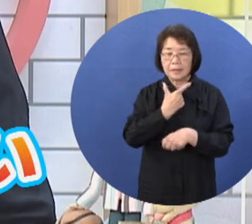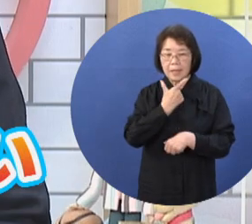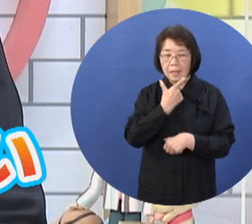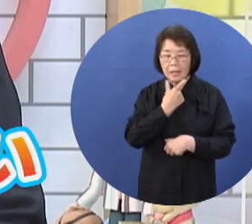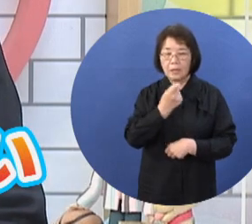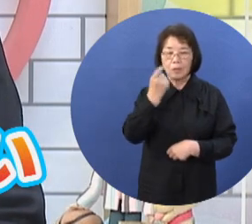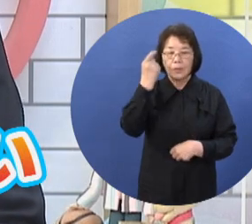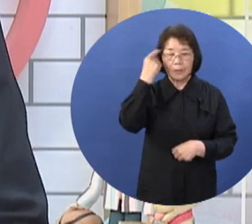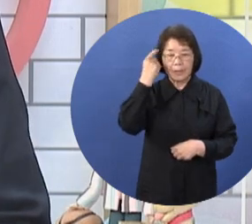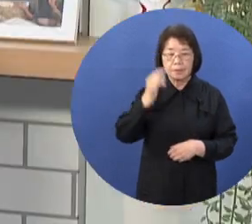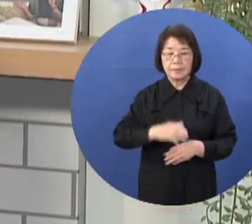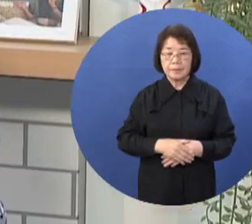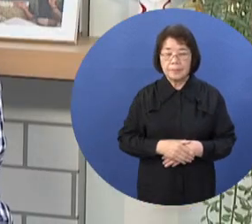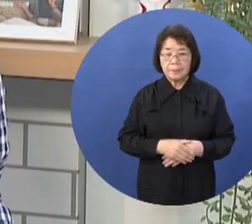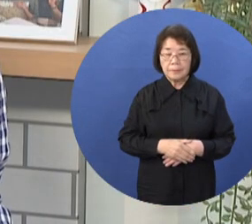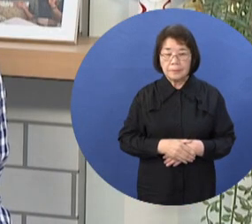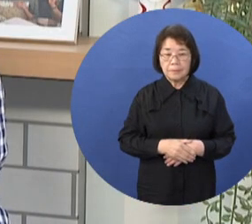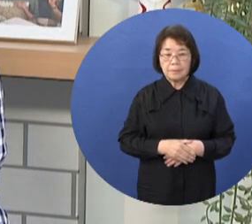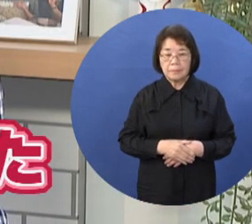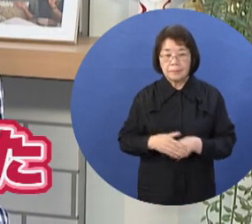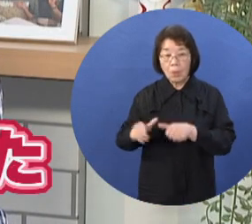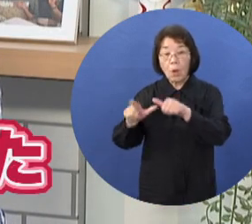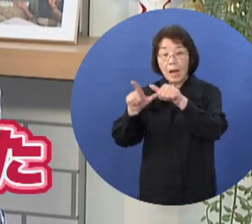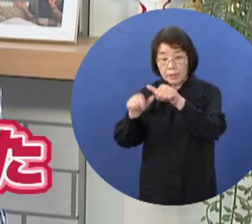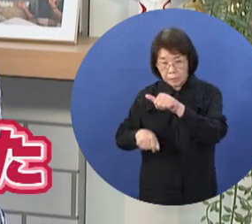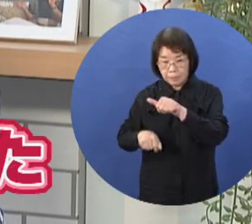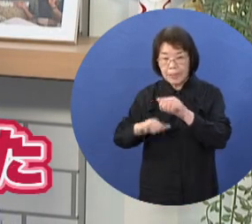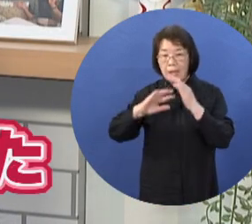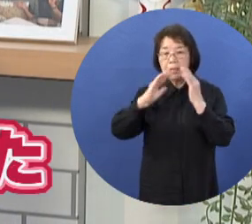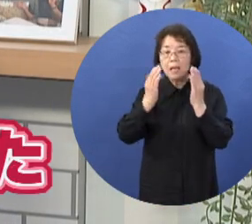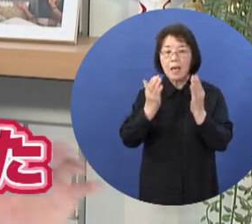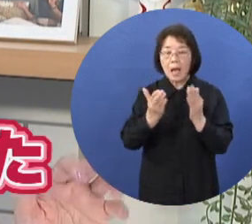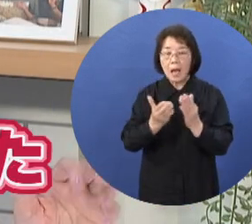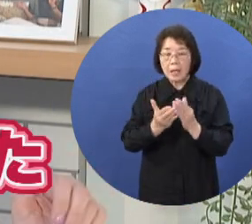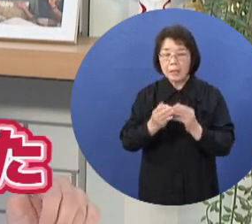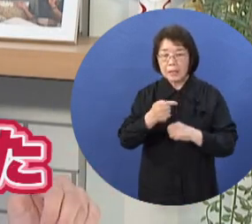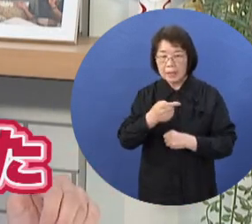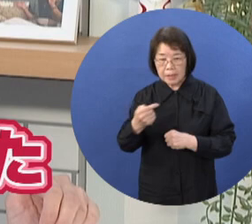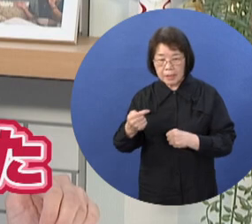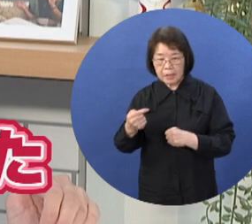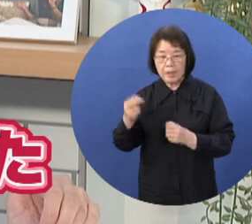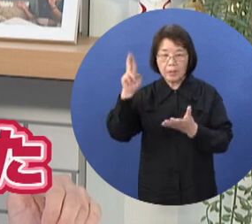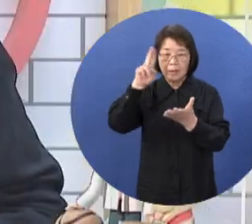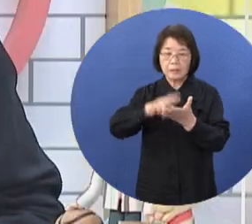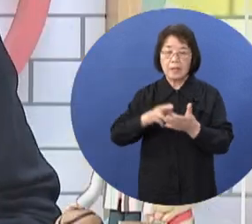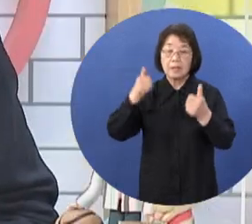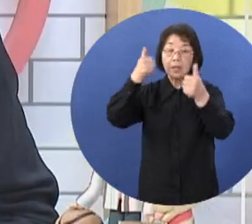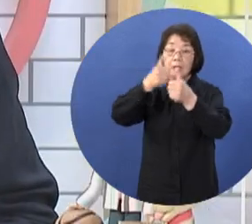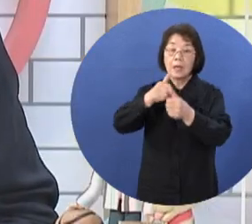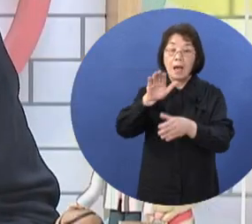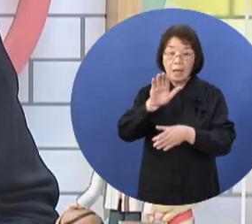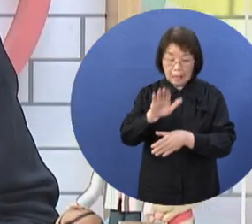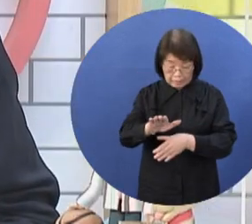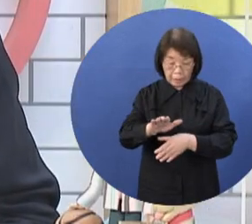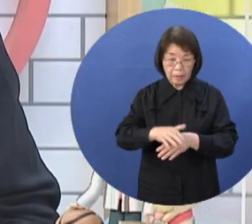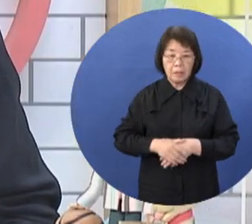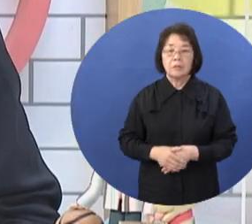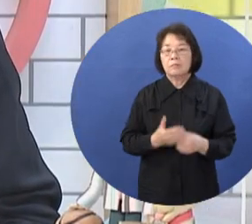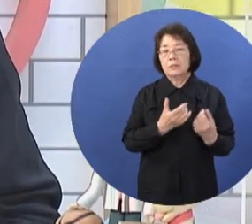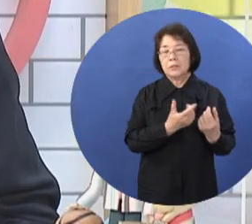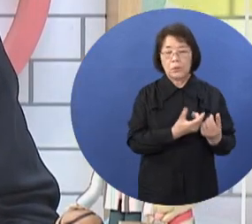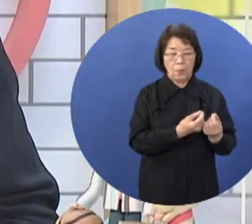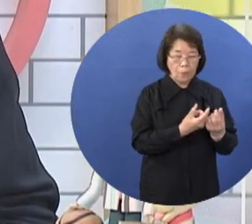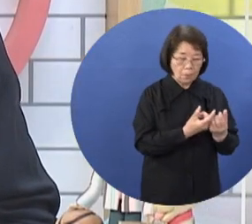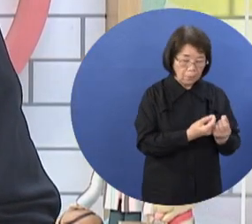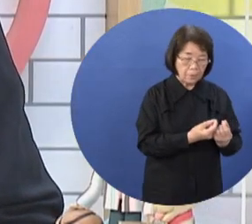たいですね、はい。 そして実は5月に世界一決定戦があったということなんですよね。 そうなんですよ、はい、これは栃木県